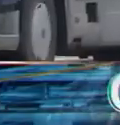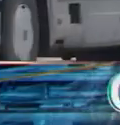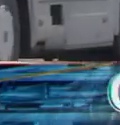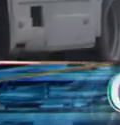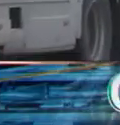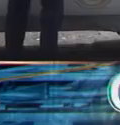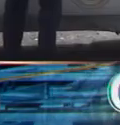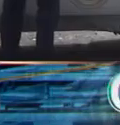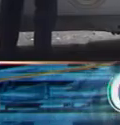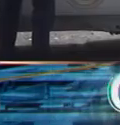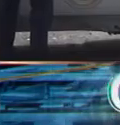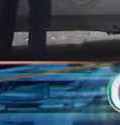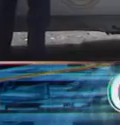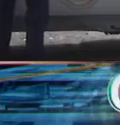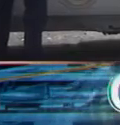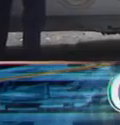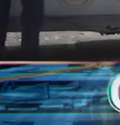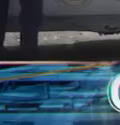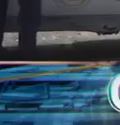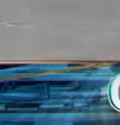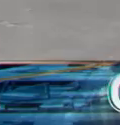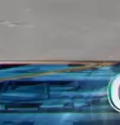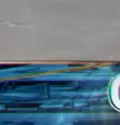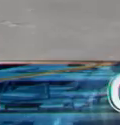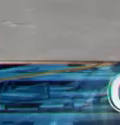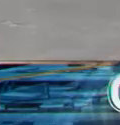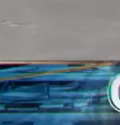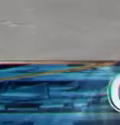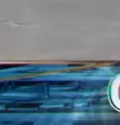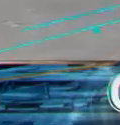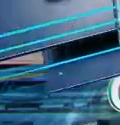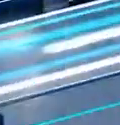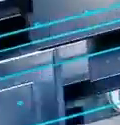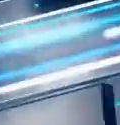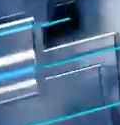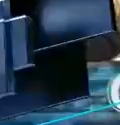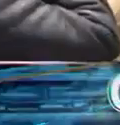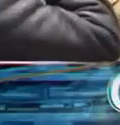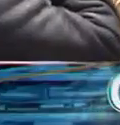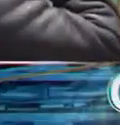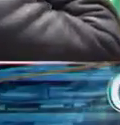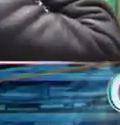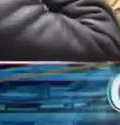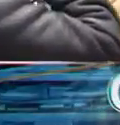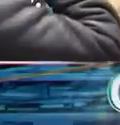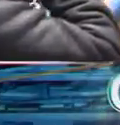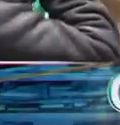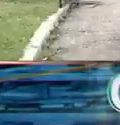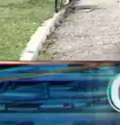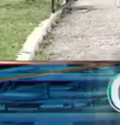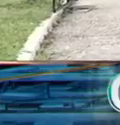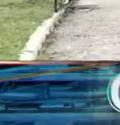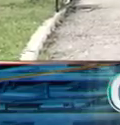Оставайтесь дома. Сегодня в полночь в Алматинской области вводятся карантинные меры. В добрый путь. Пассажиры